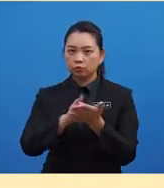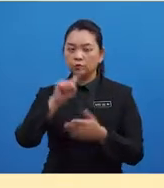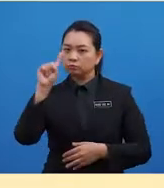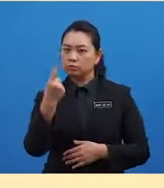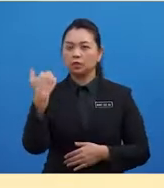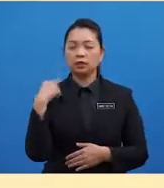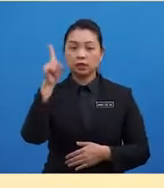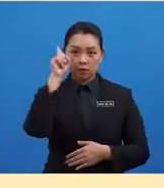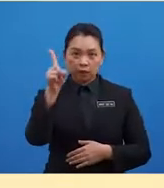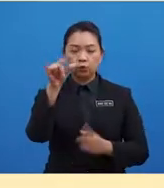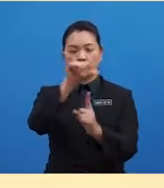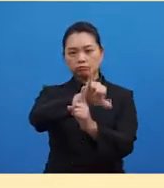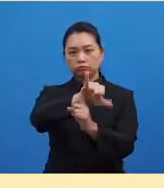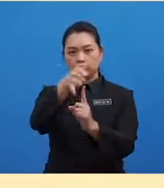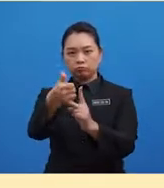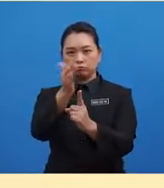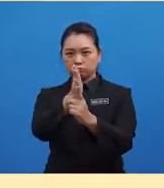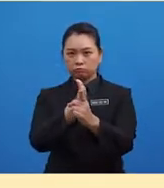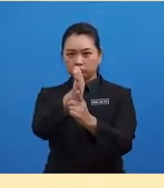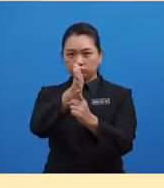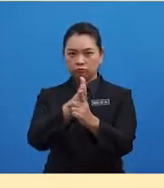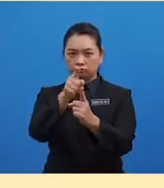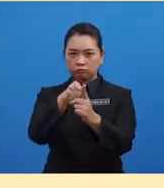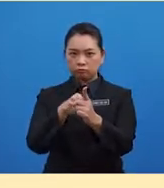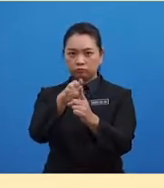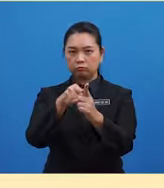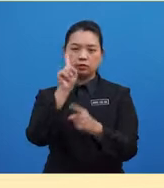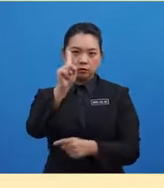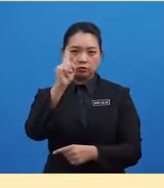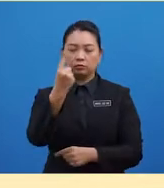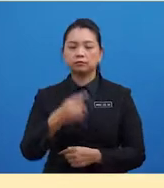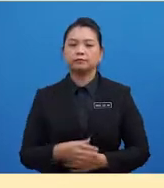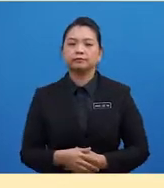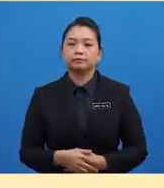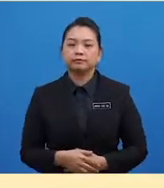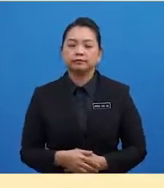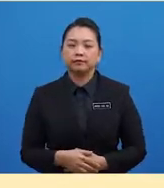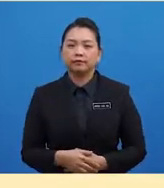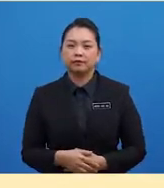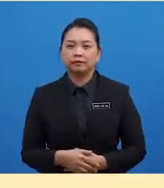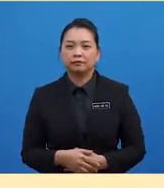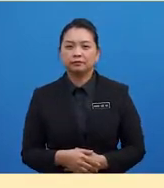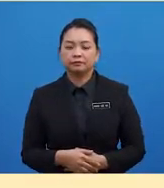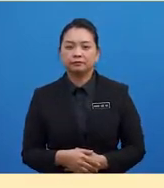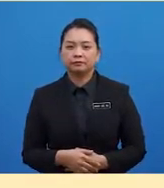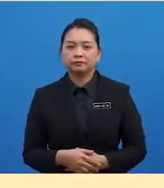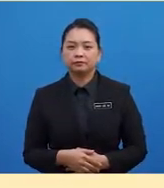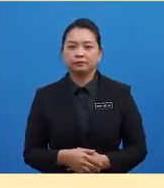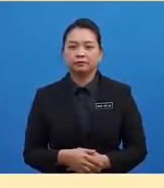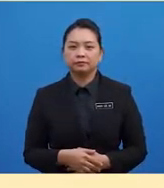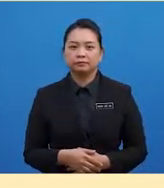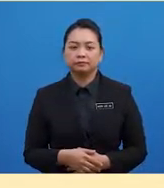ada satu paksi simetri. Adakah anda sudah memahami murid-murid? Pandai anak murid